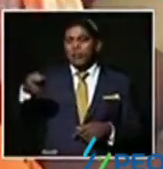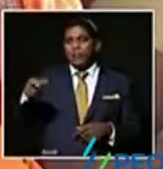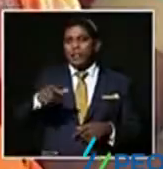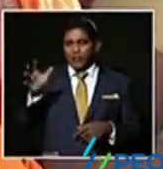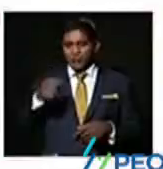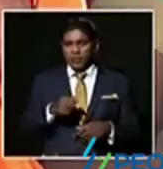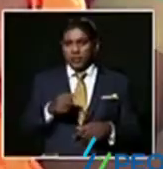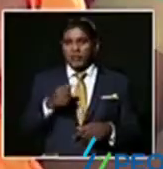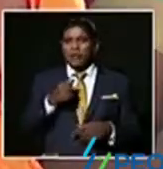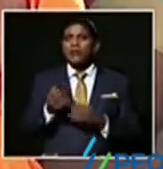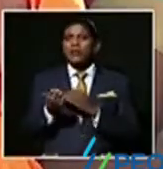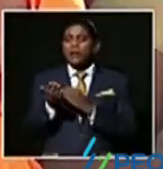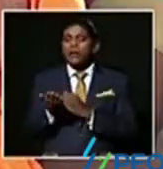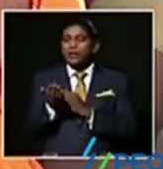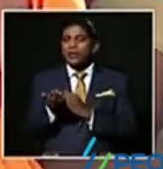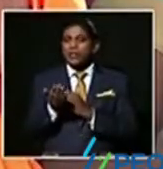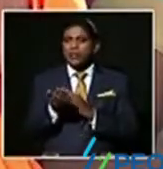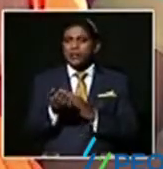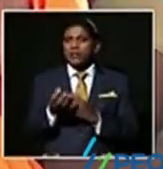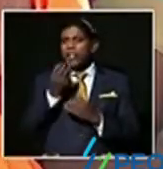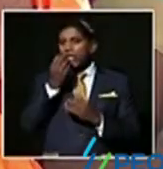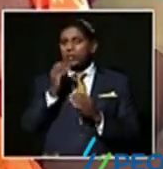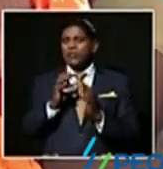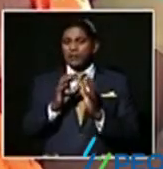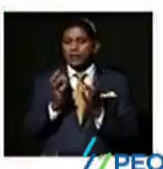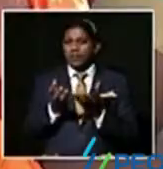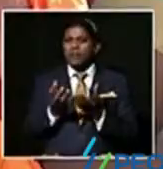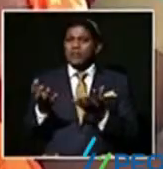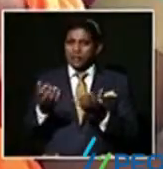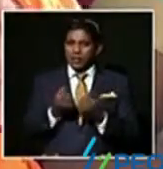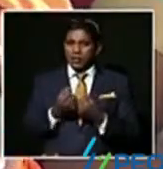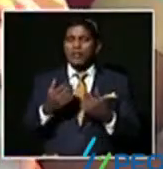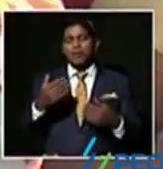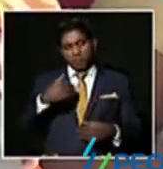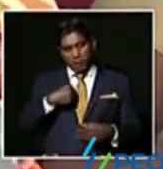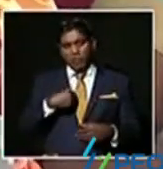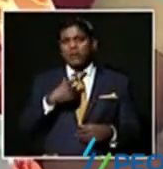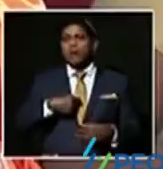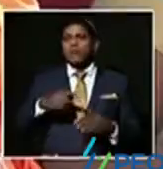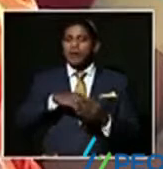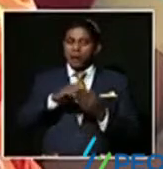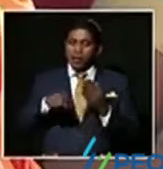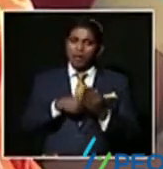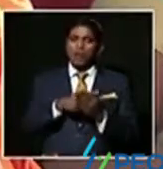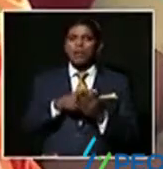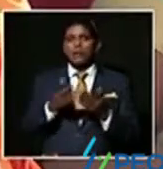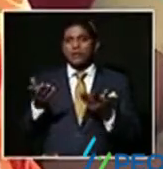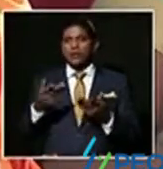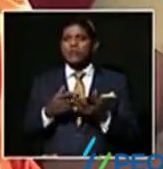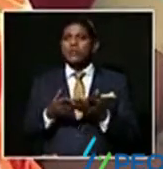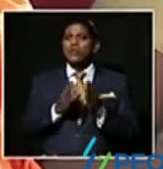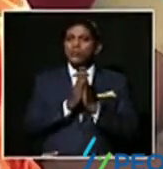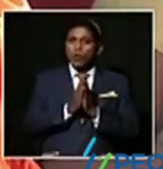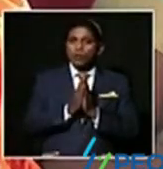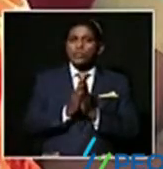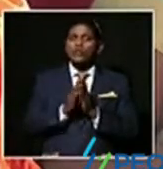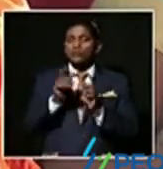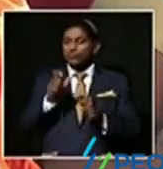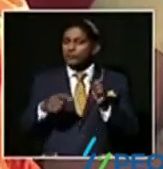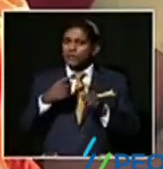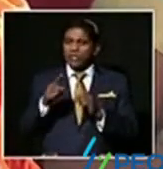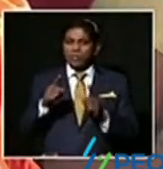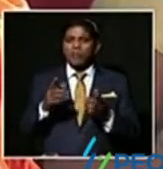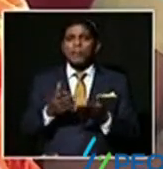ආලෝක පූජාවත් මේ පිණ්ඩපාතේ අරගෙන ගිහිල්ලා මම ලංකාවේ ලෝකේ ඉන්න බෞද්ධ විතරක් නෙවෙයි